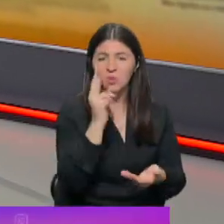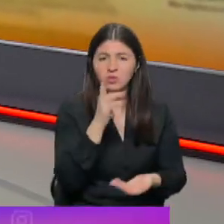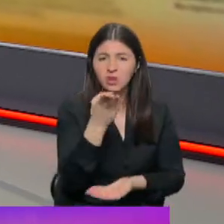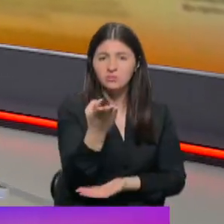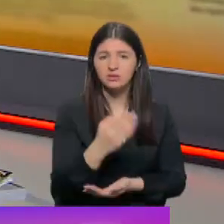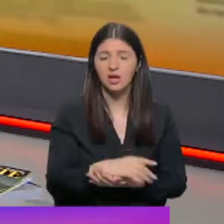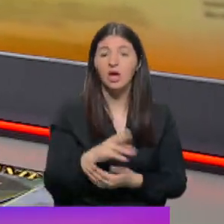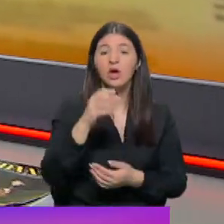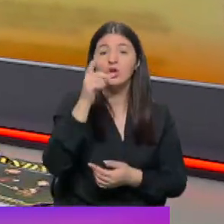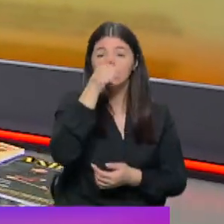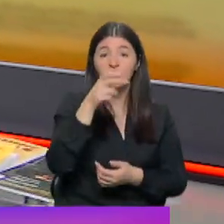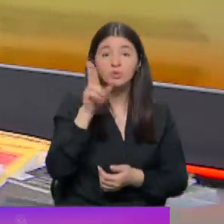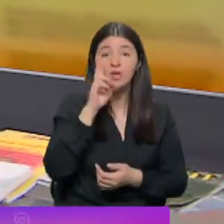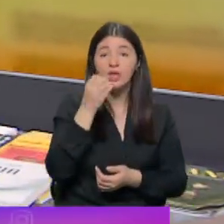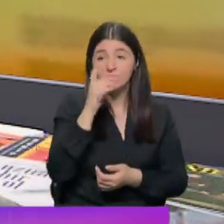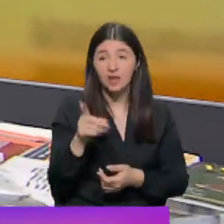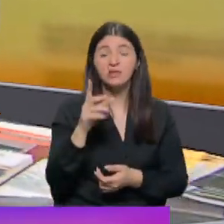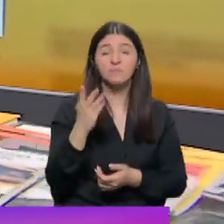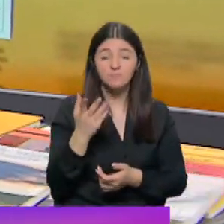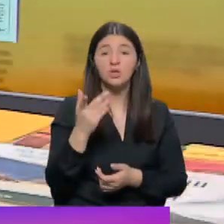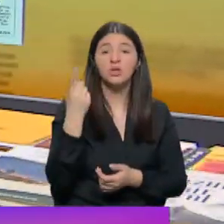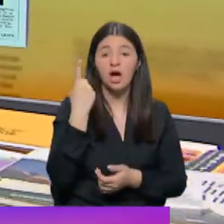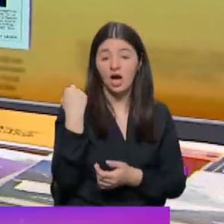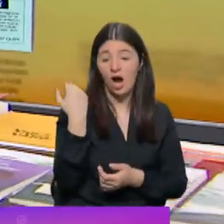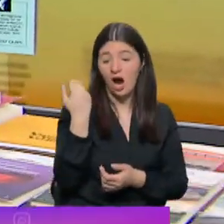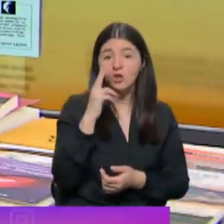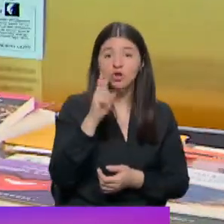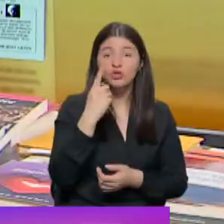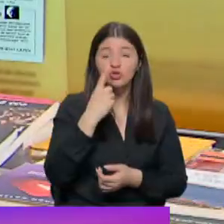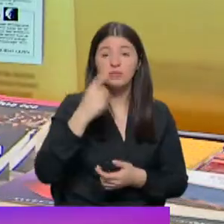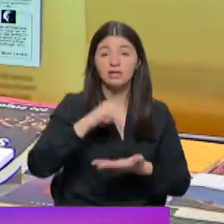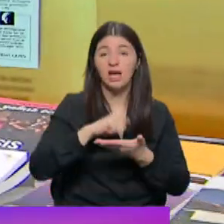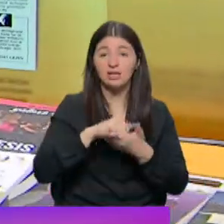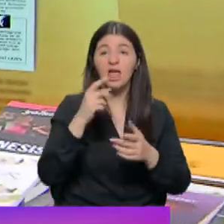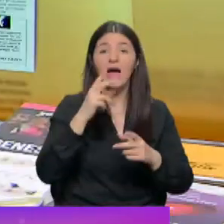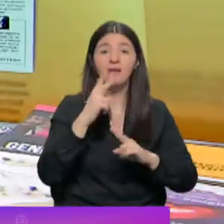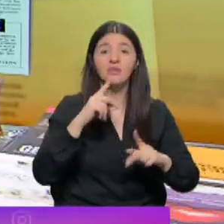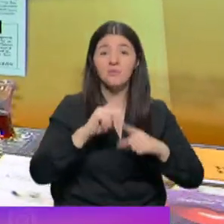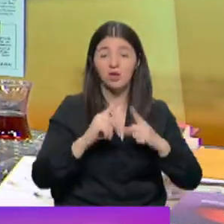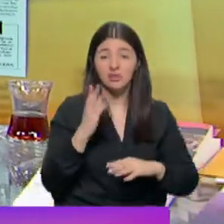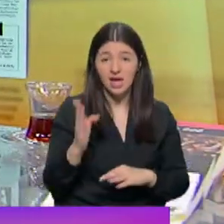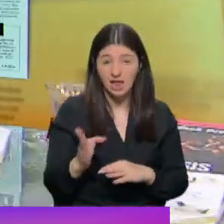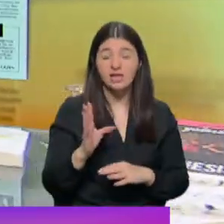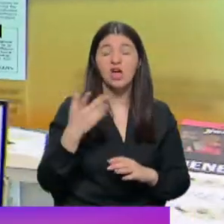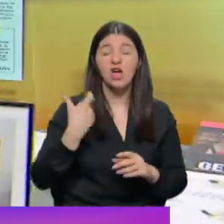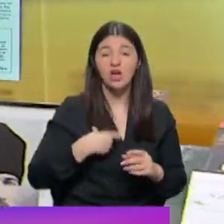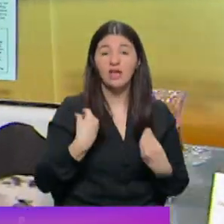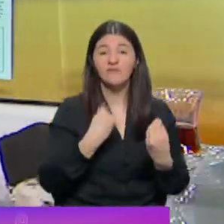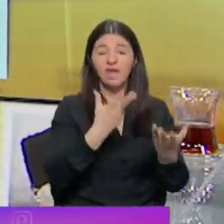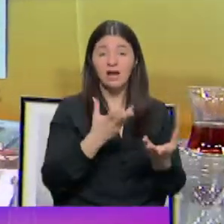bu Türkiye'nin sonu Isparta arkamda gördüğünüz Cumhuriyet gazetesinin manşeti enerji politikalarının ve